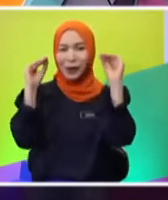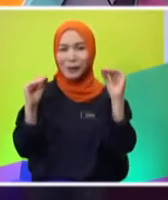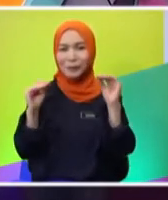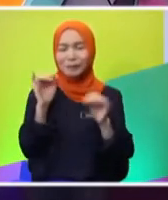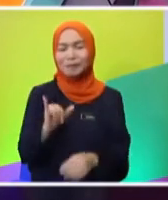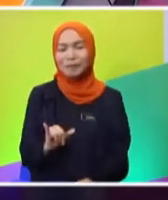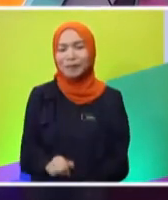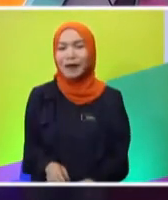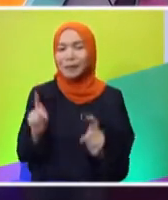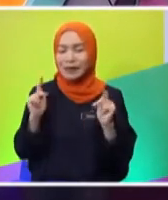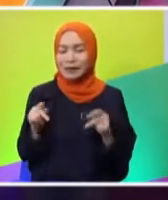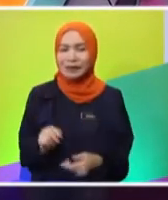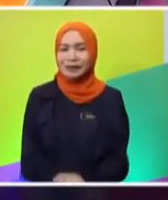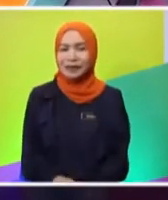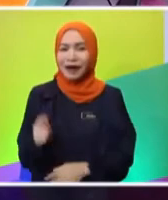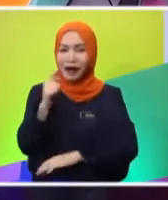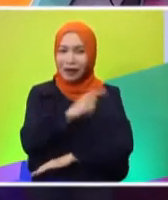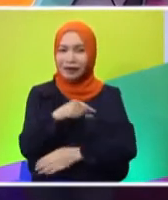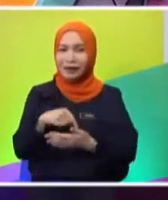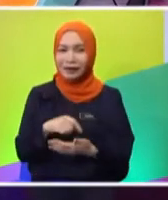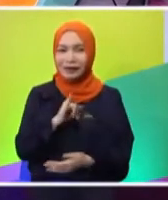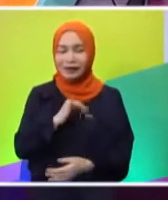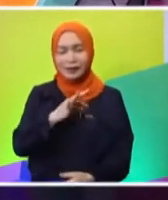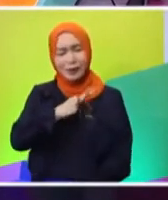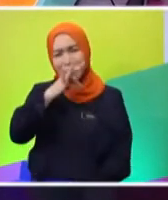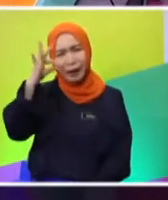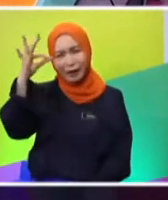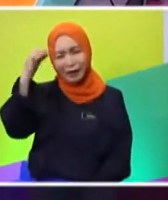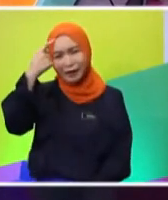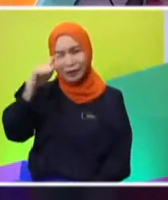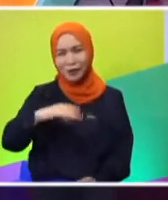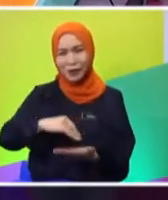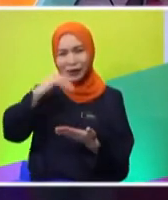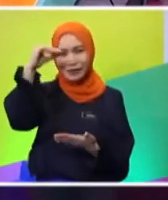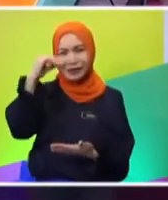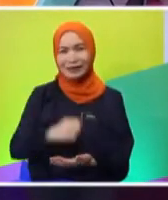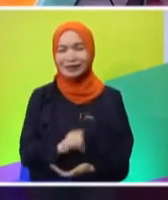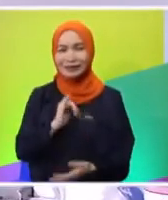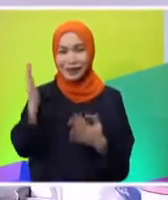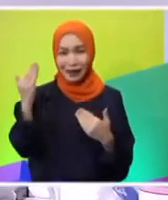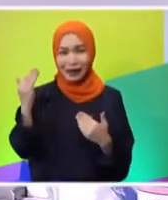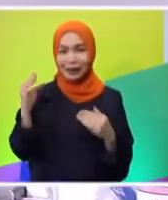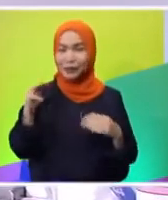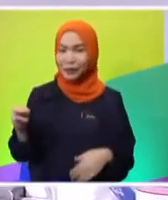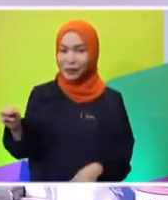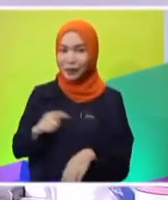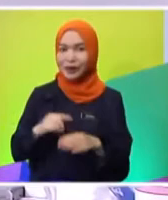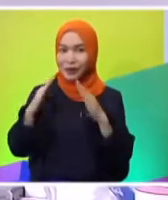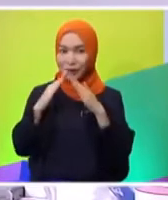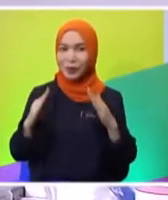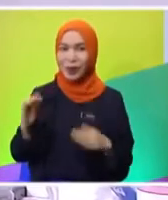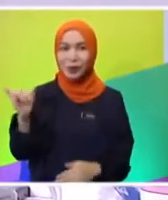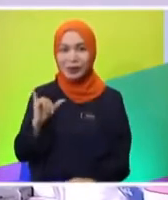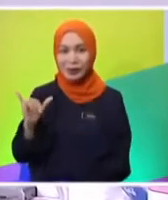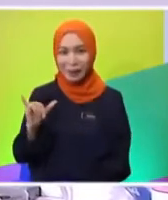pastinya hari ini menaikkan semangat dan saja kalinya tetapi murid-murid di rumah juga dengan pembelajaran dan juga ilmu manfaat